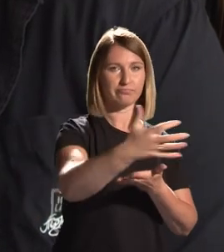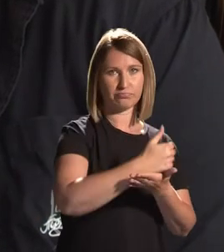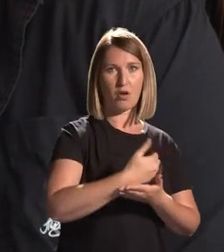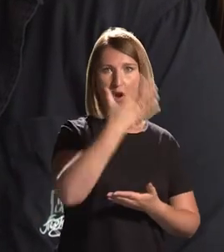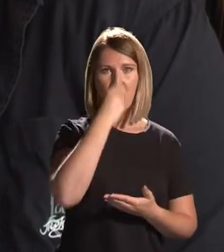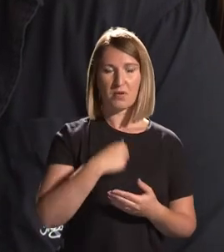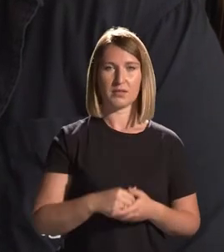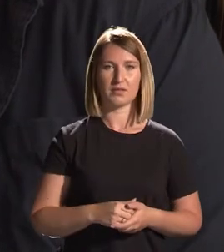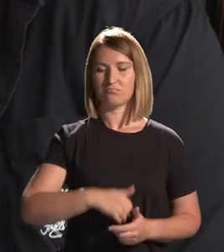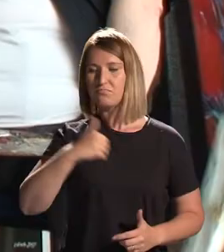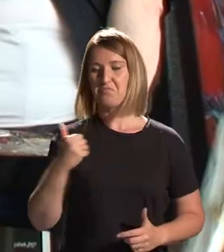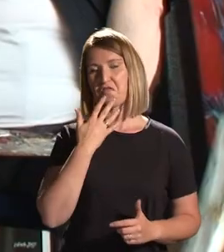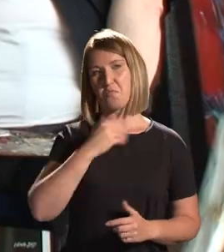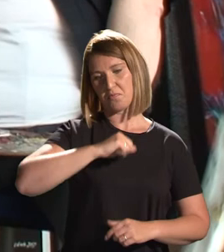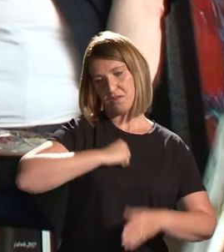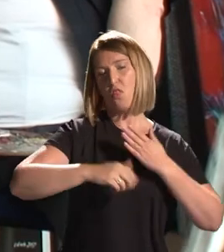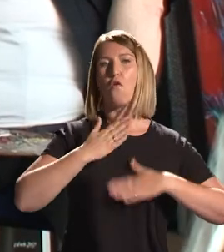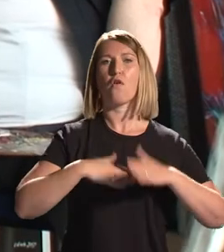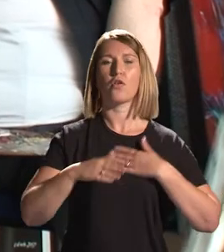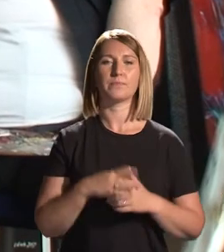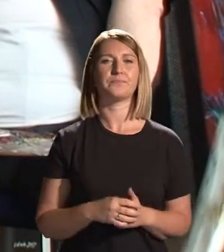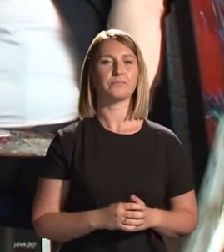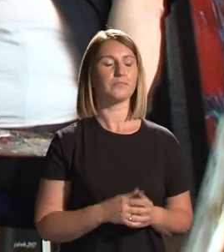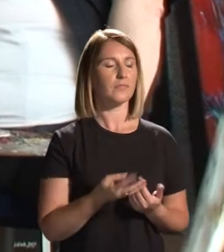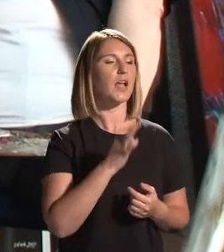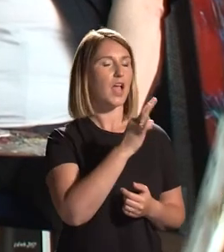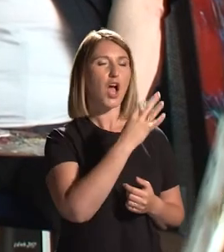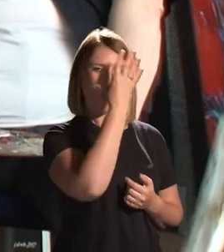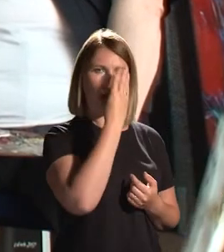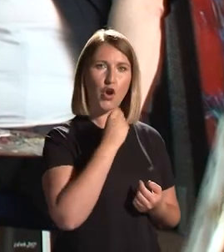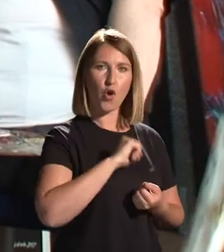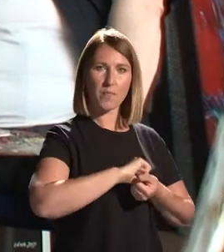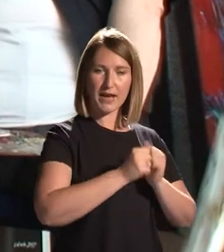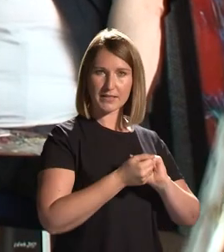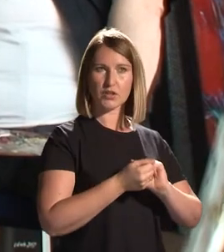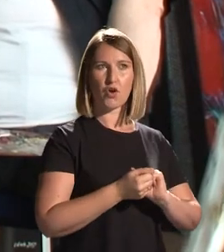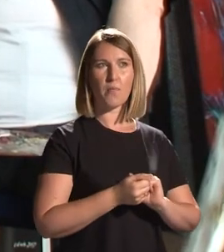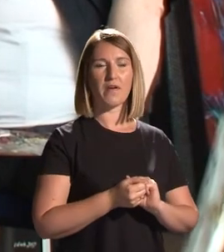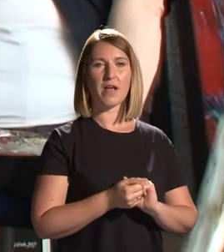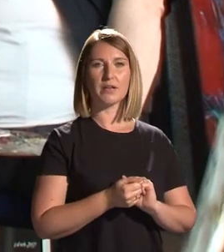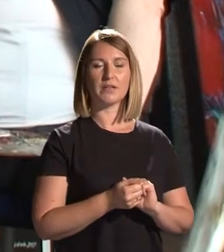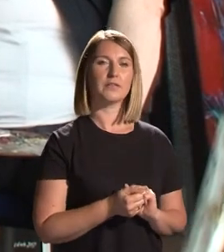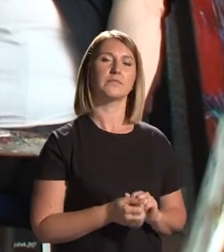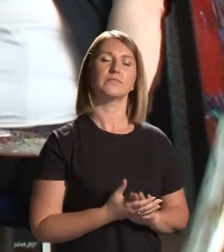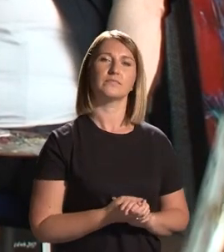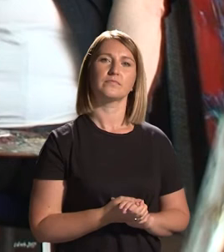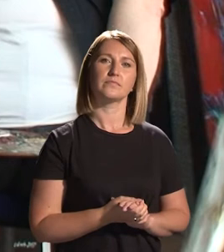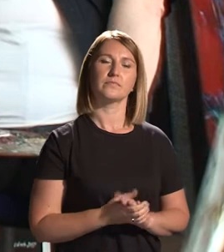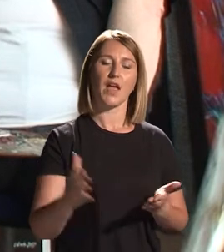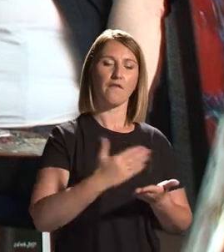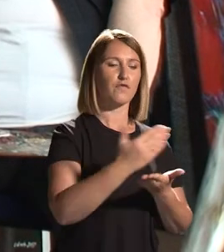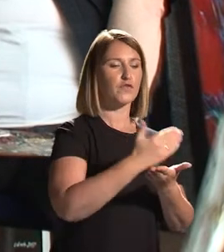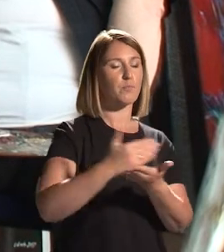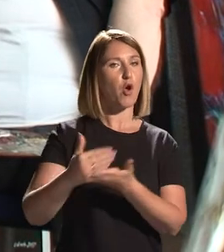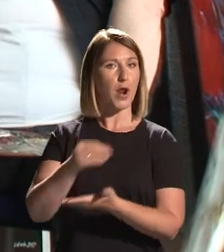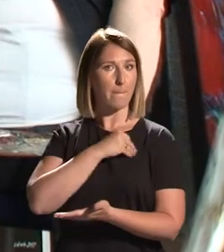i nie narzekałem nigdy. Twoje obrazy znajdują się w kolekcjach nie tylko, że tak